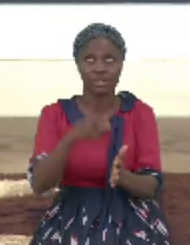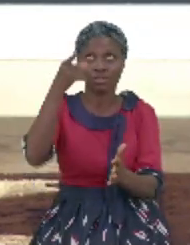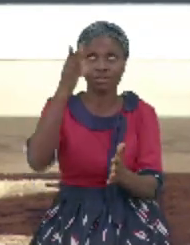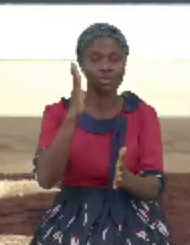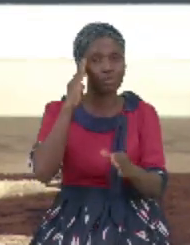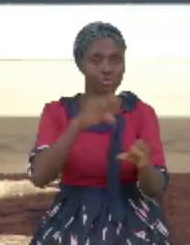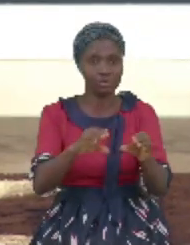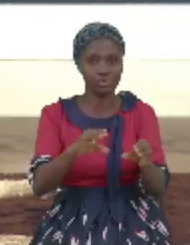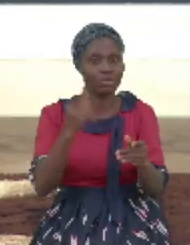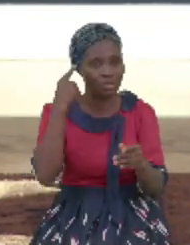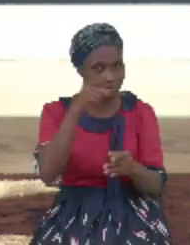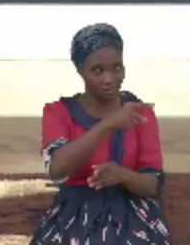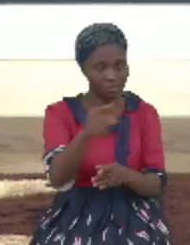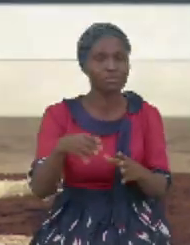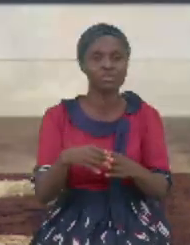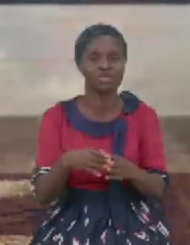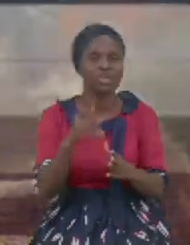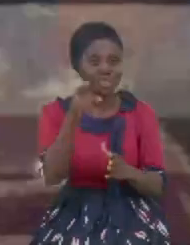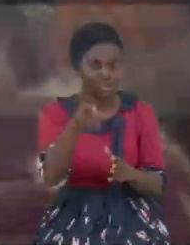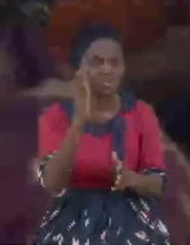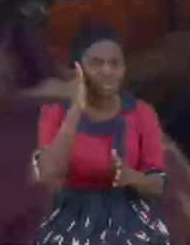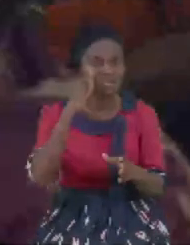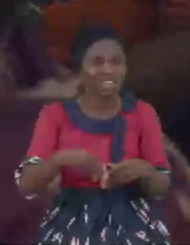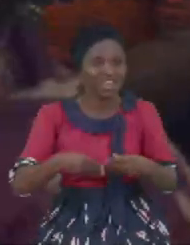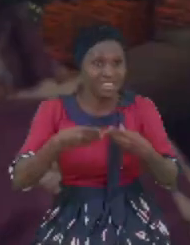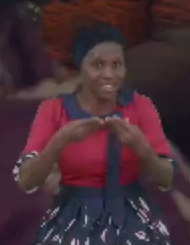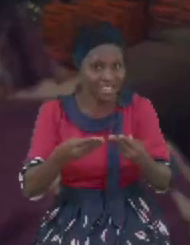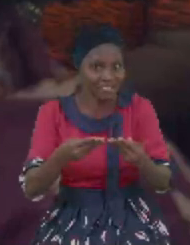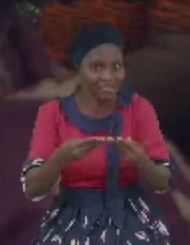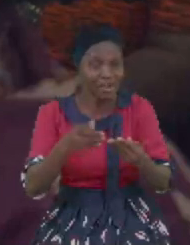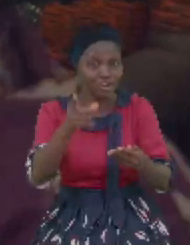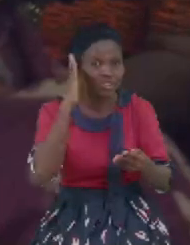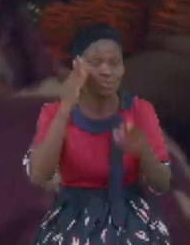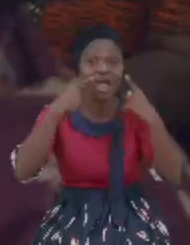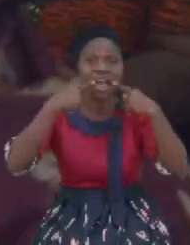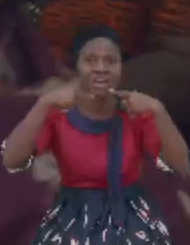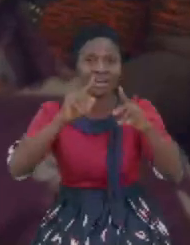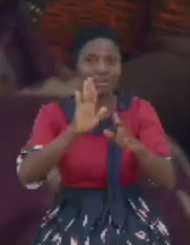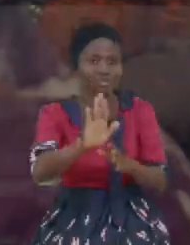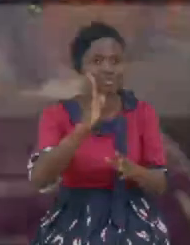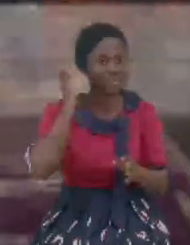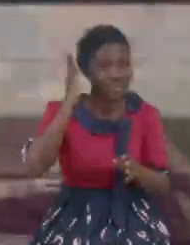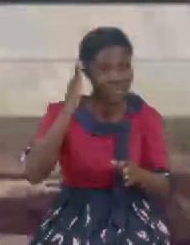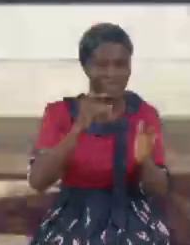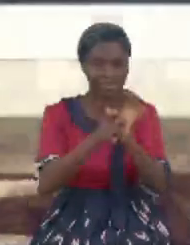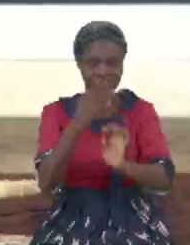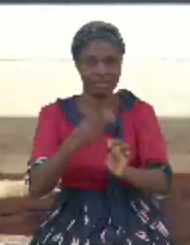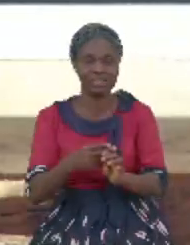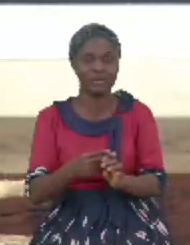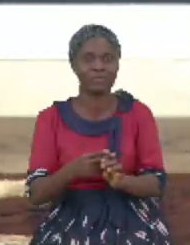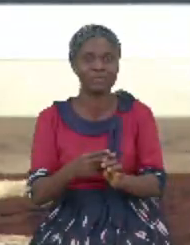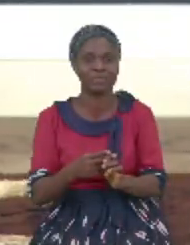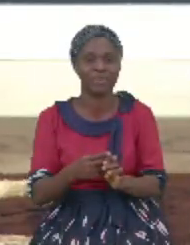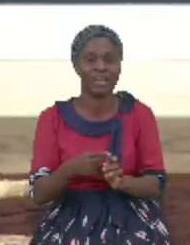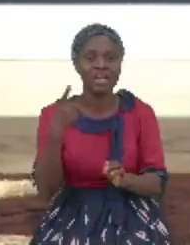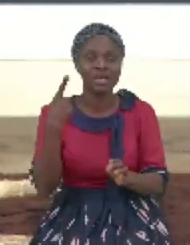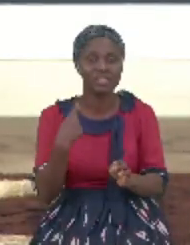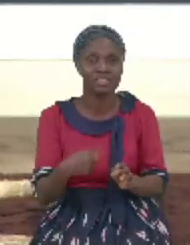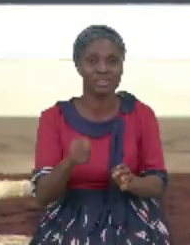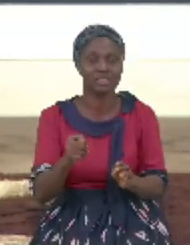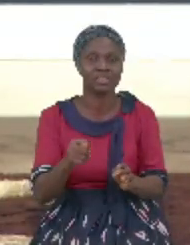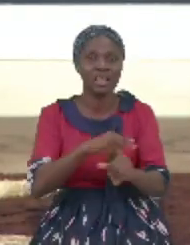bien que Dieu te fera. Tu donneras ton témoignage. Nous allons jouir de ton témoignage. Et